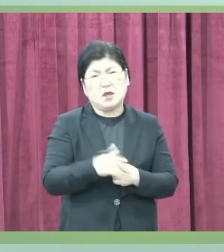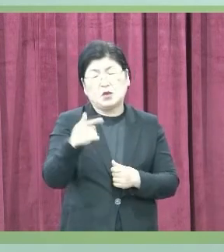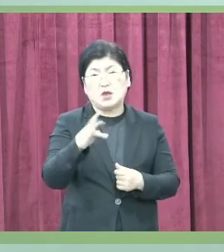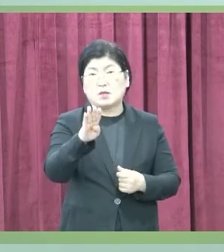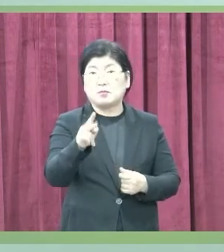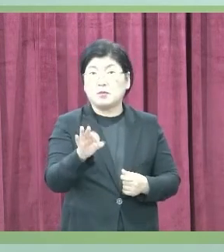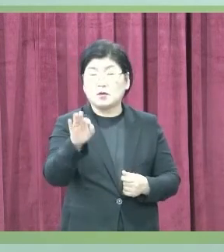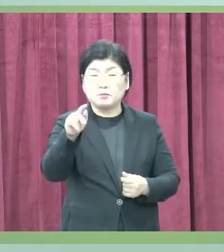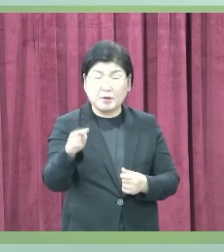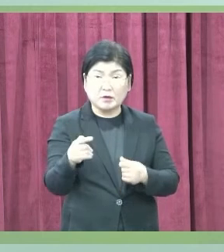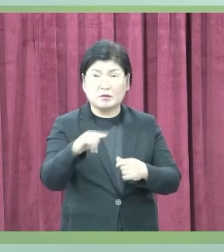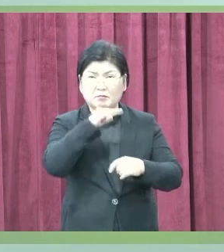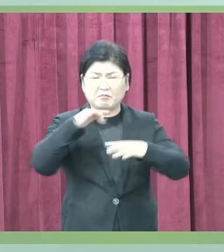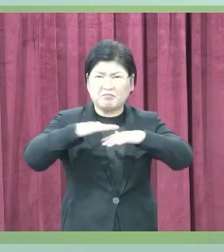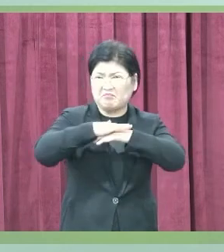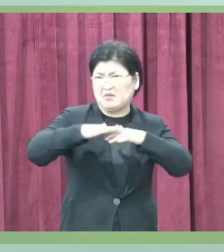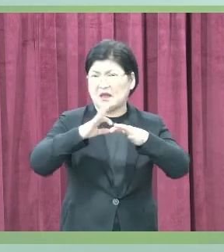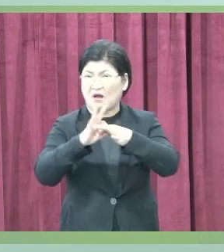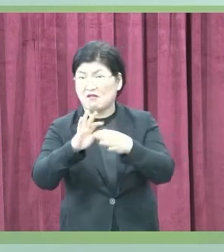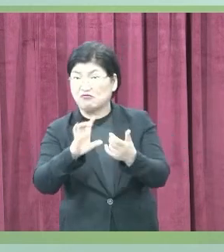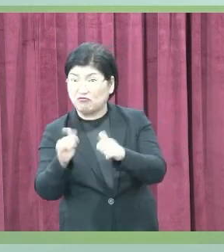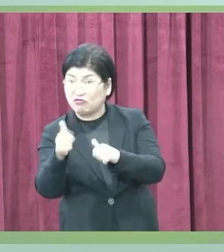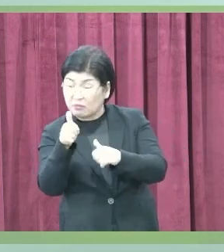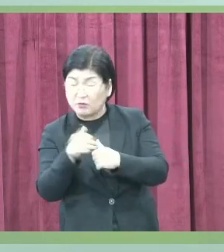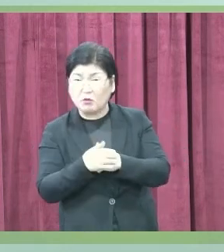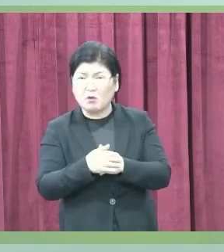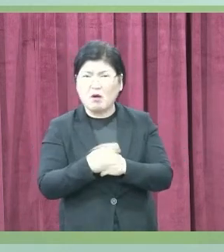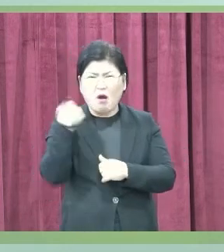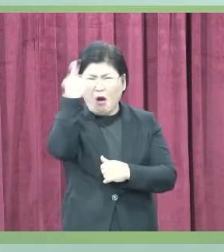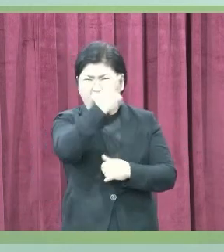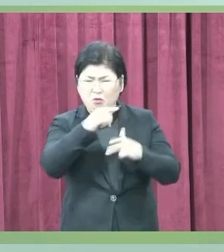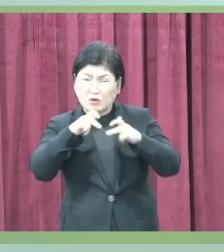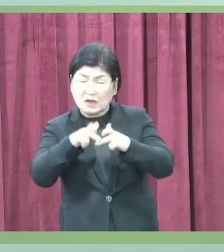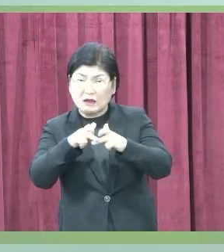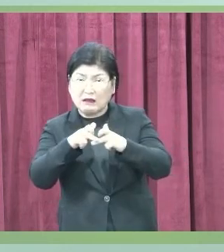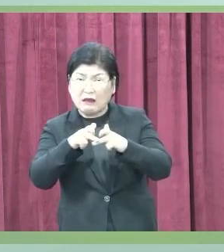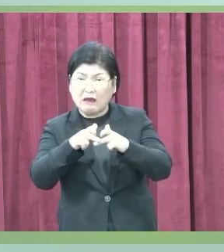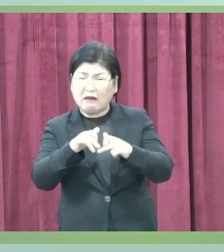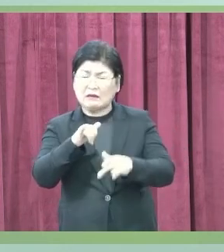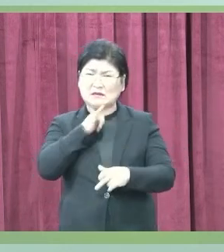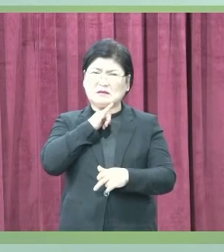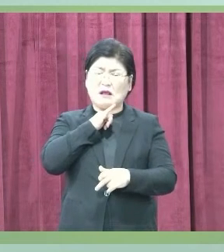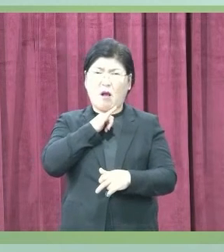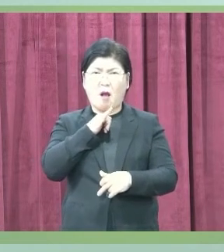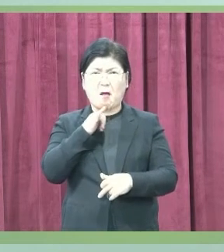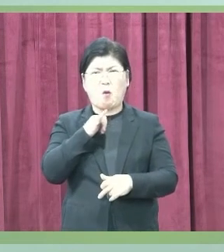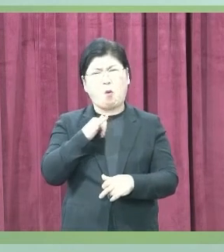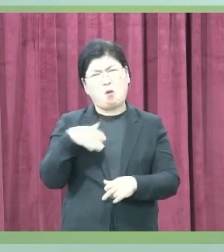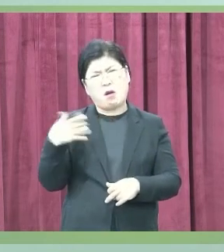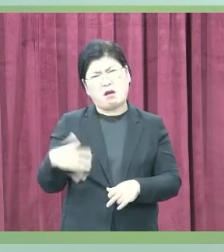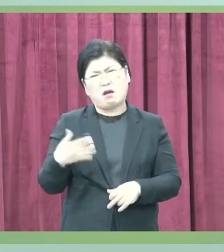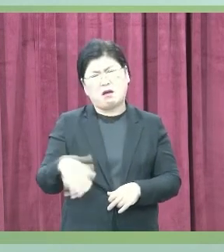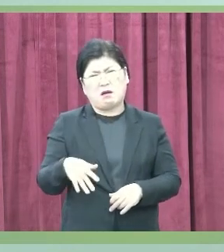뇌혈관 질환이고, 예. 그 다음에 안면 장애 2위에 자살이 들어가는 게 조금 눈에 띄었어요.